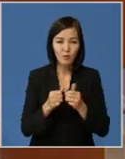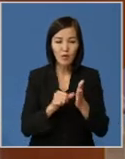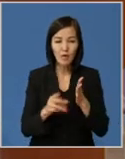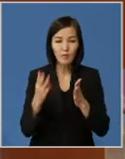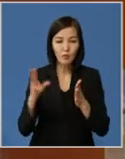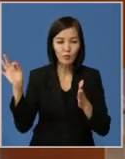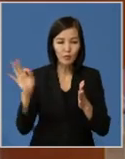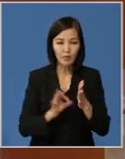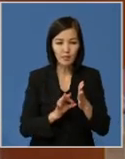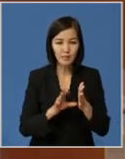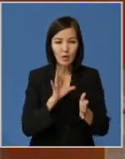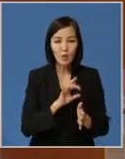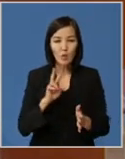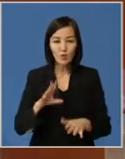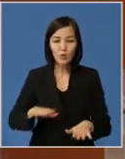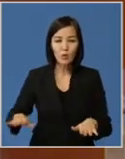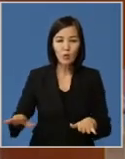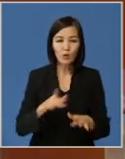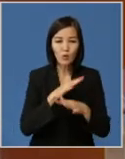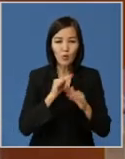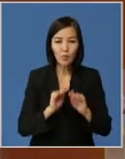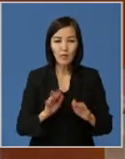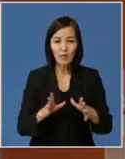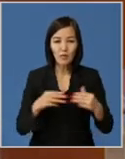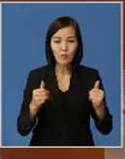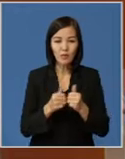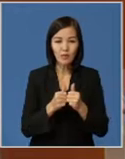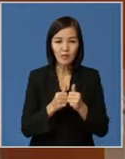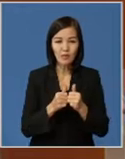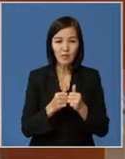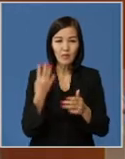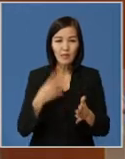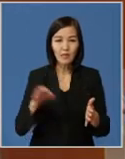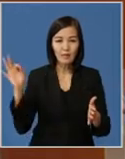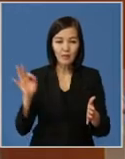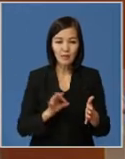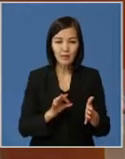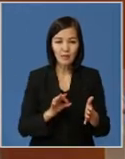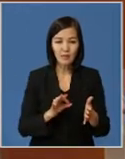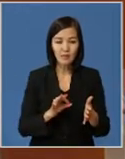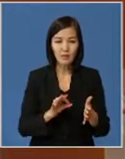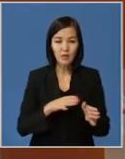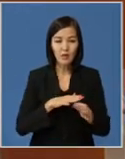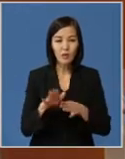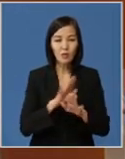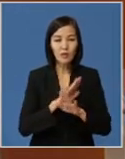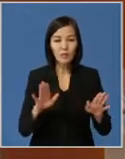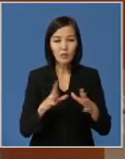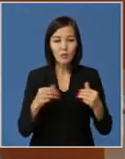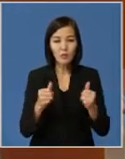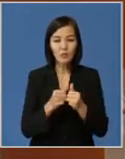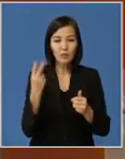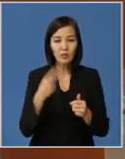63%-ын. Оңтүстік өңірлердегі көп балалы отбасылар. Бұл 40%-ын. Және толық емес отбасылар